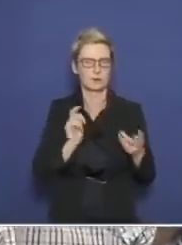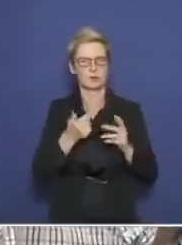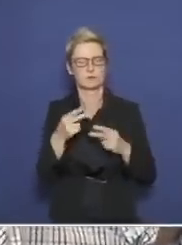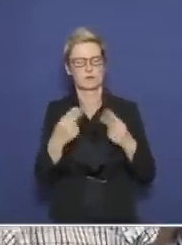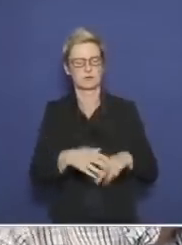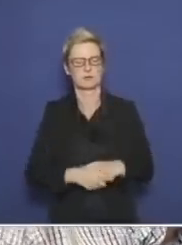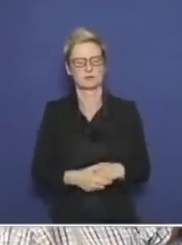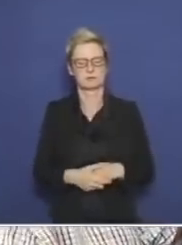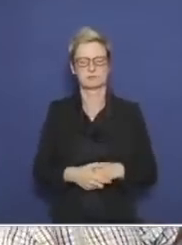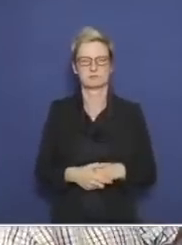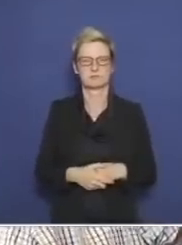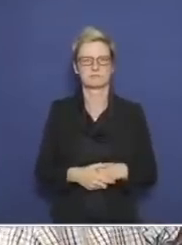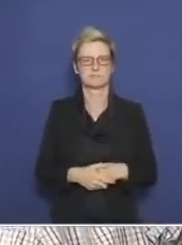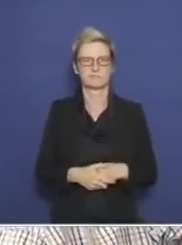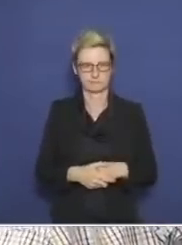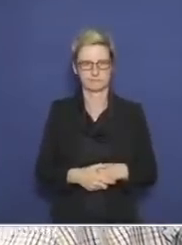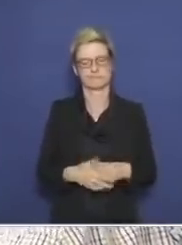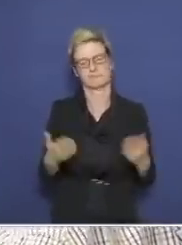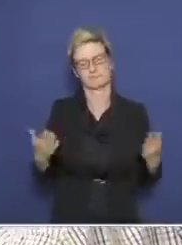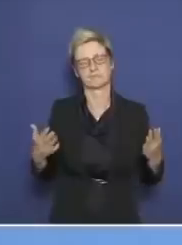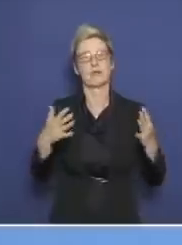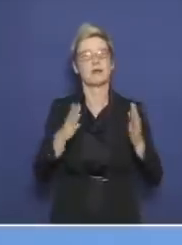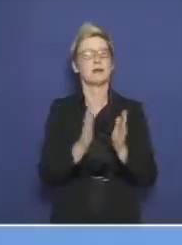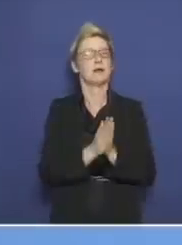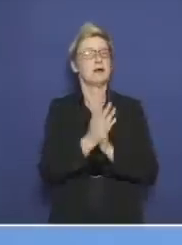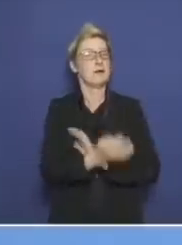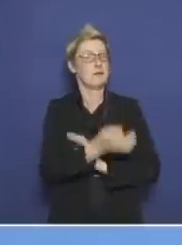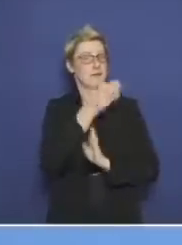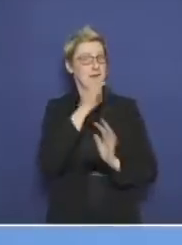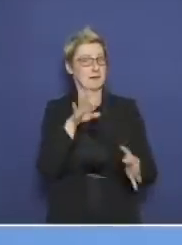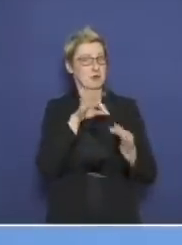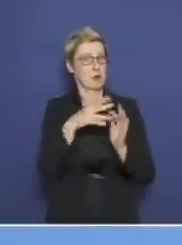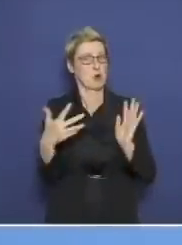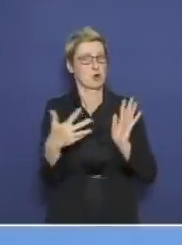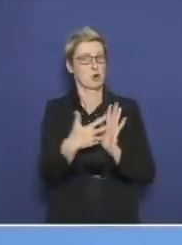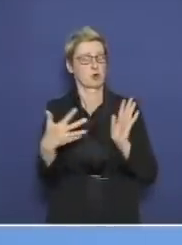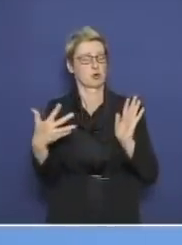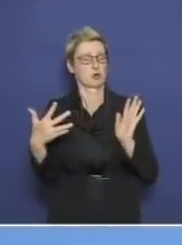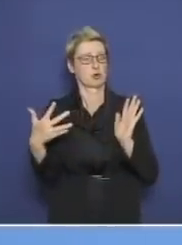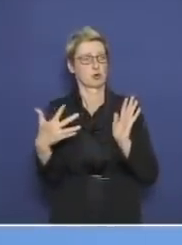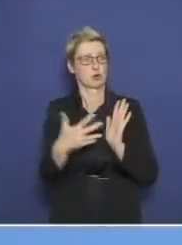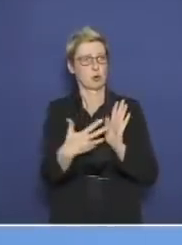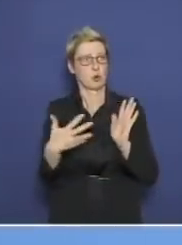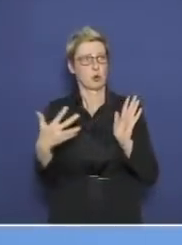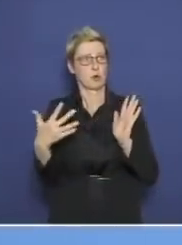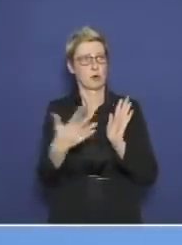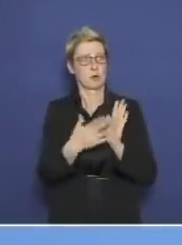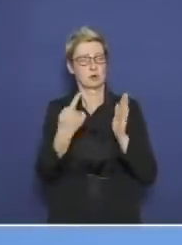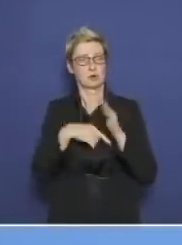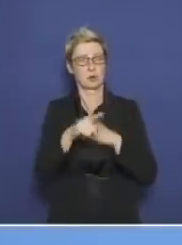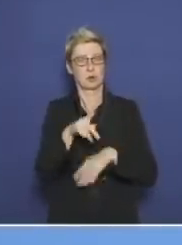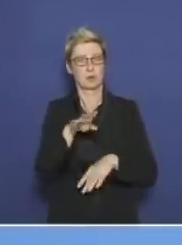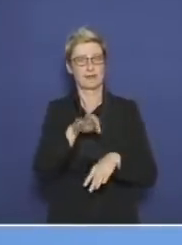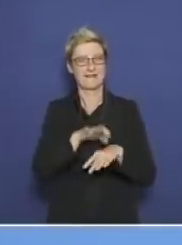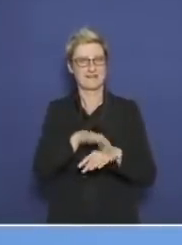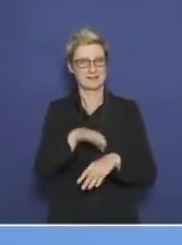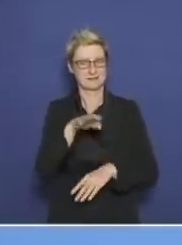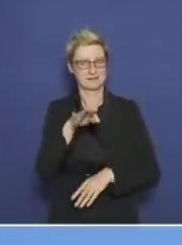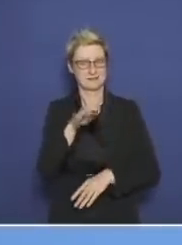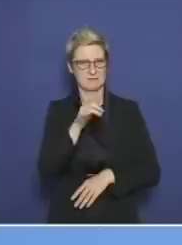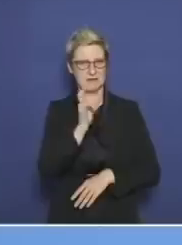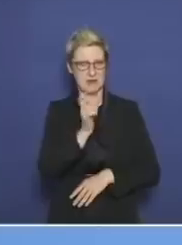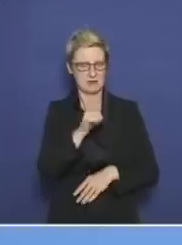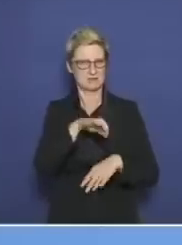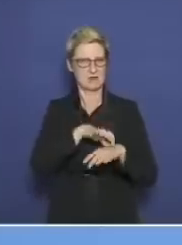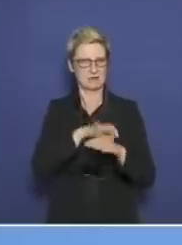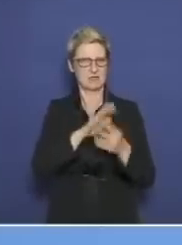Zum einen, was die Frage angeht, der Kontrolle durch die kassenärztlichen Vereinigungen, ist es ja die Abrechnung,